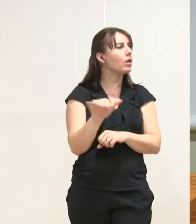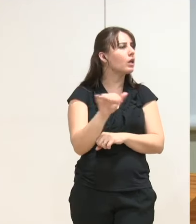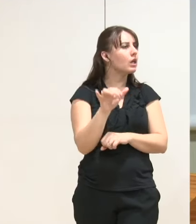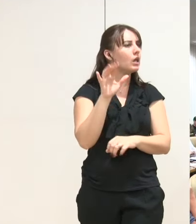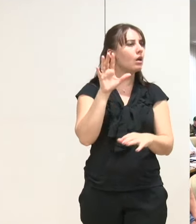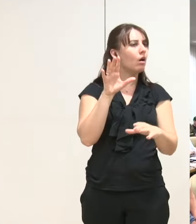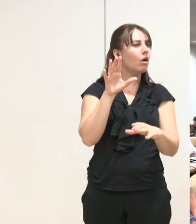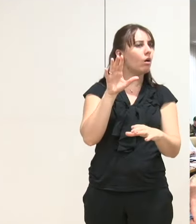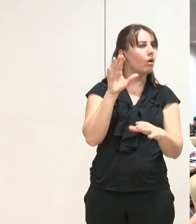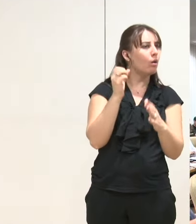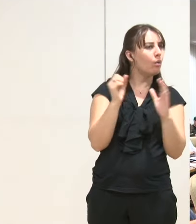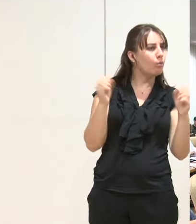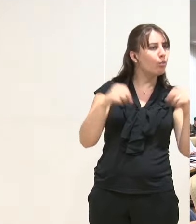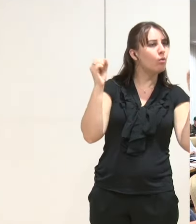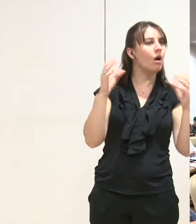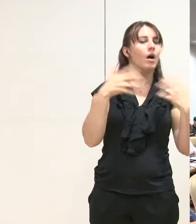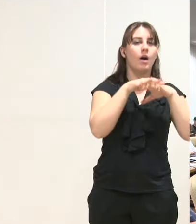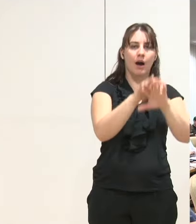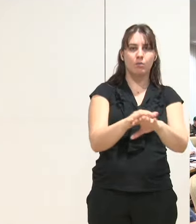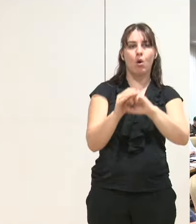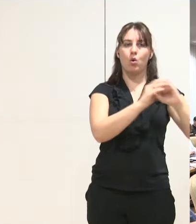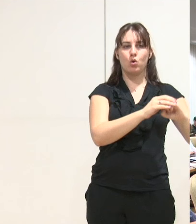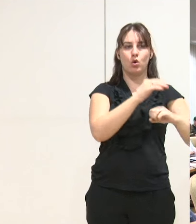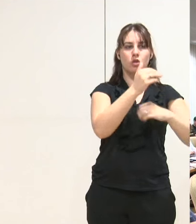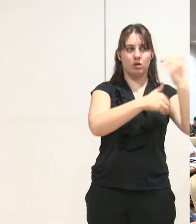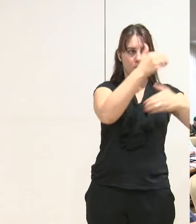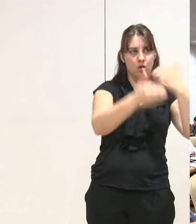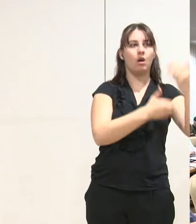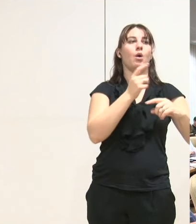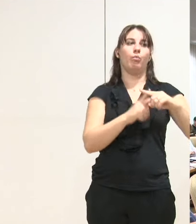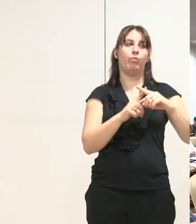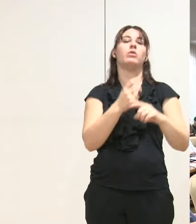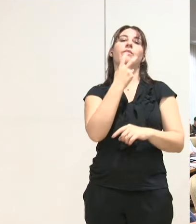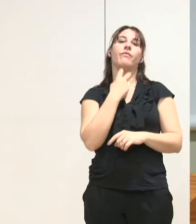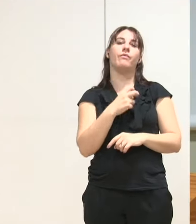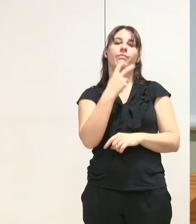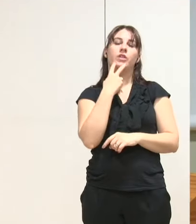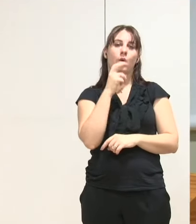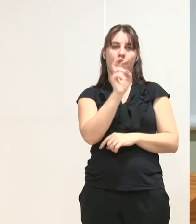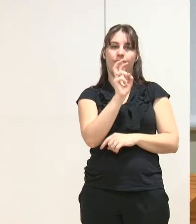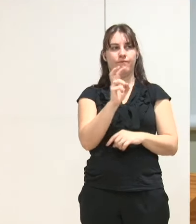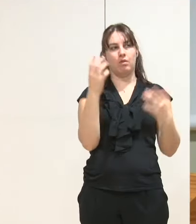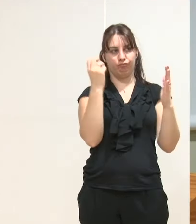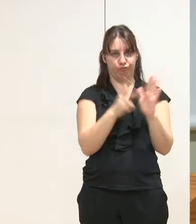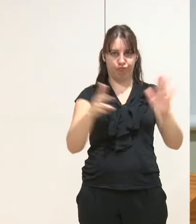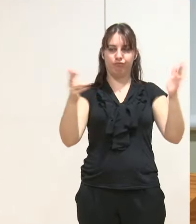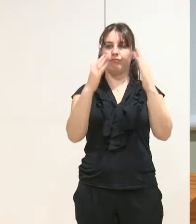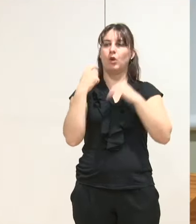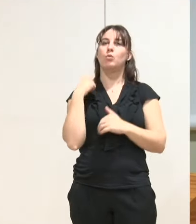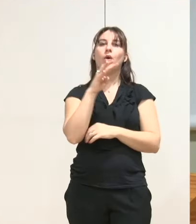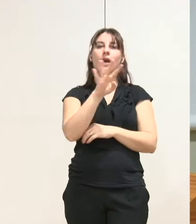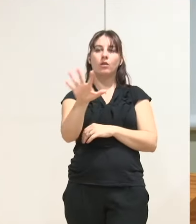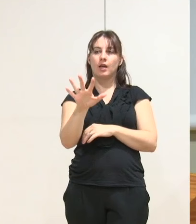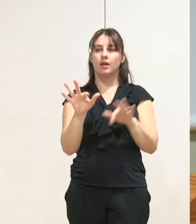pour rassemblement citoyen de la gauche et écologistes rassemblement de gauche et de progrès adopté la 45 c'est